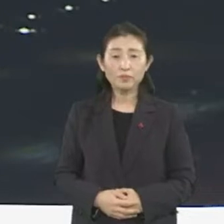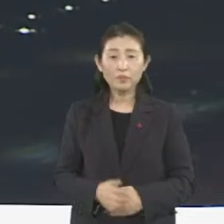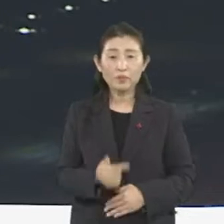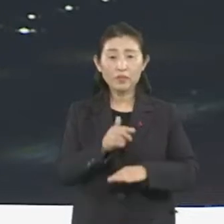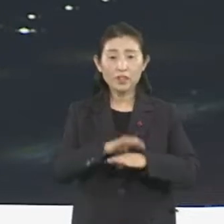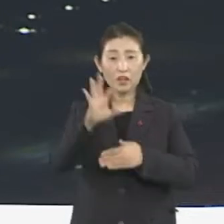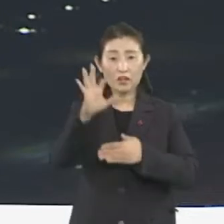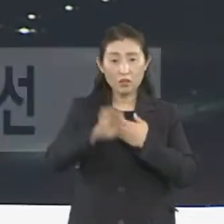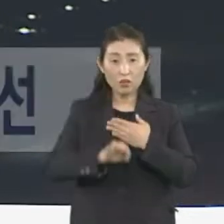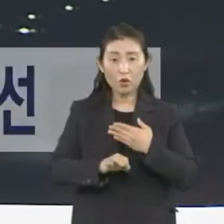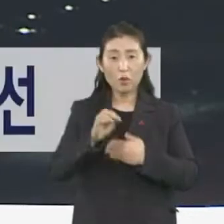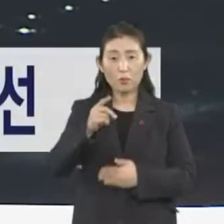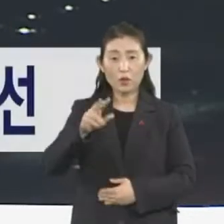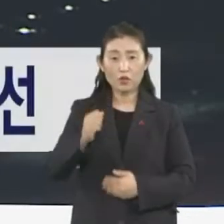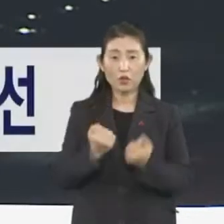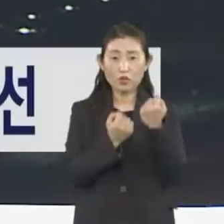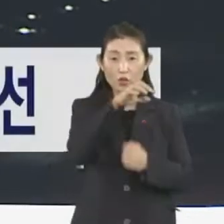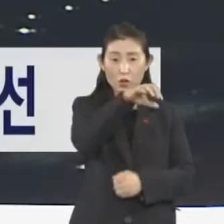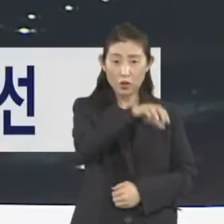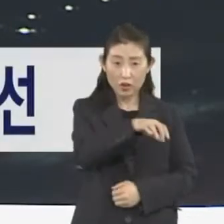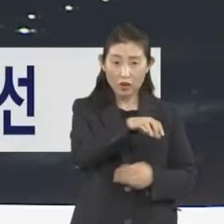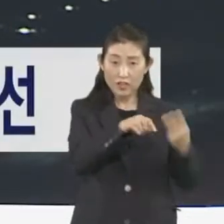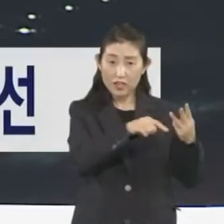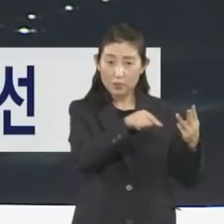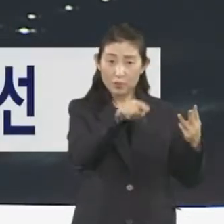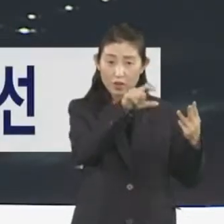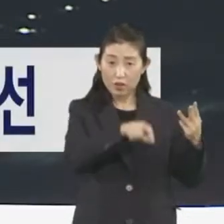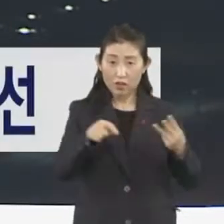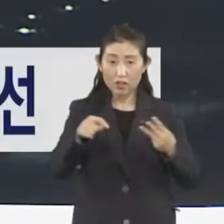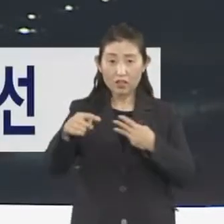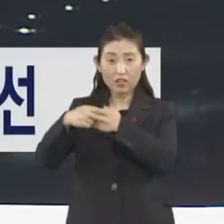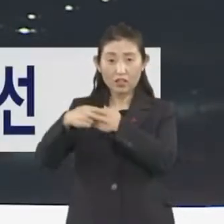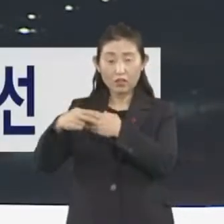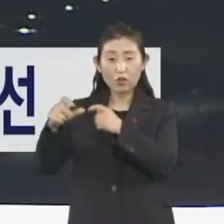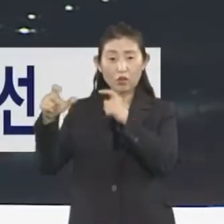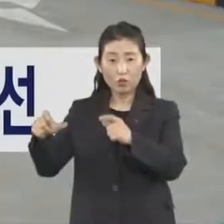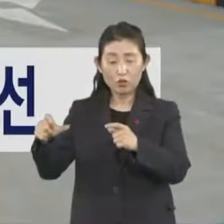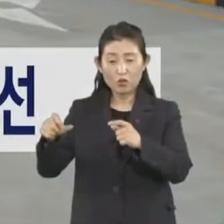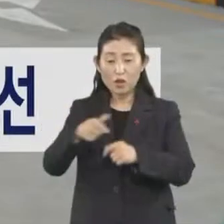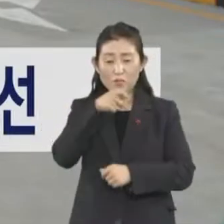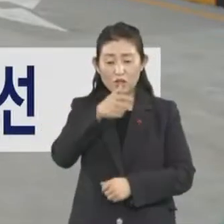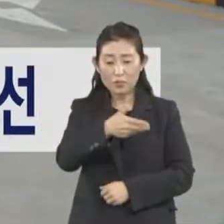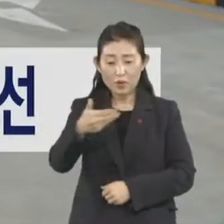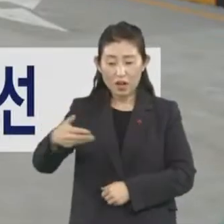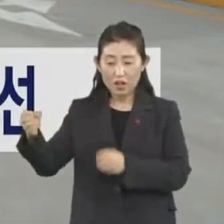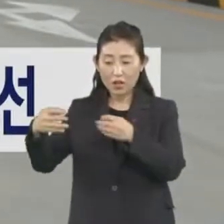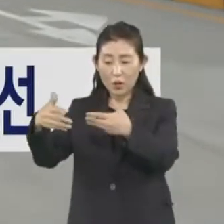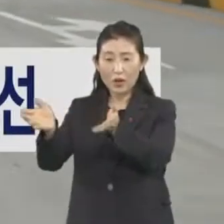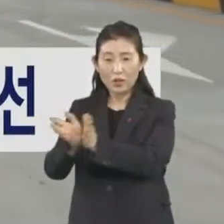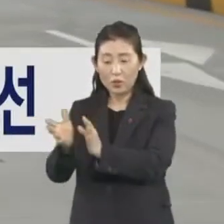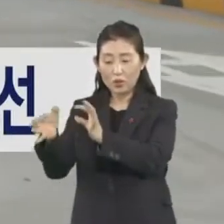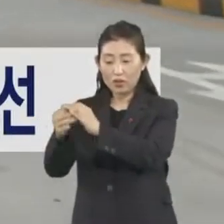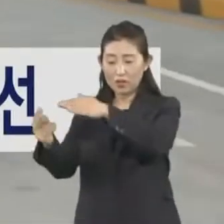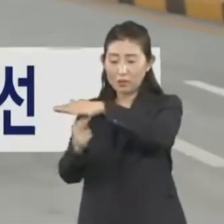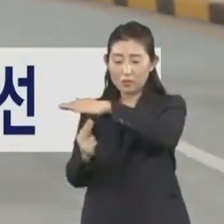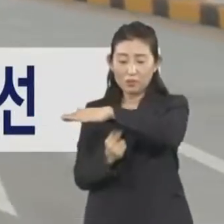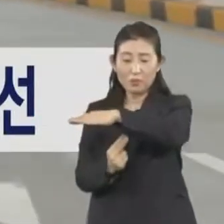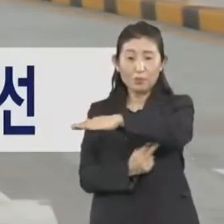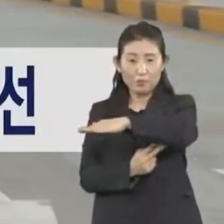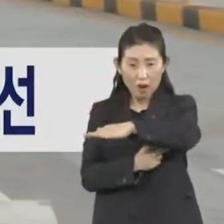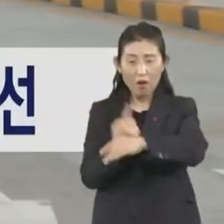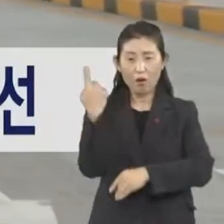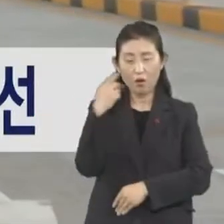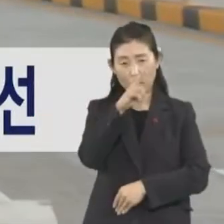대전 사고 평 송 수련은 삼거리에서 대 덮고 대화동 대전 산업단지를 있는 한샘 대교가 어제 오후